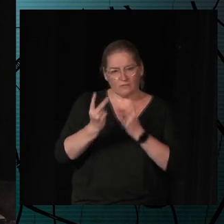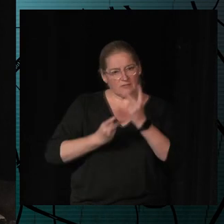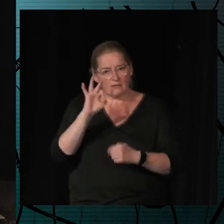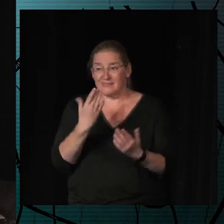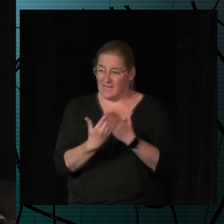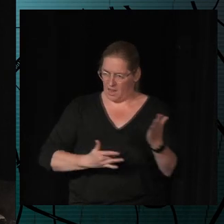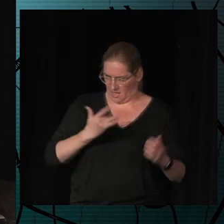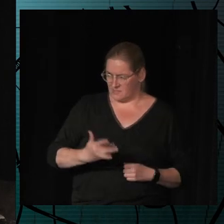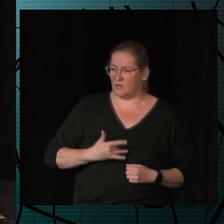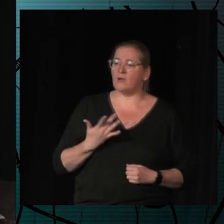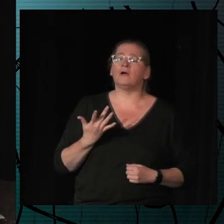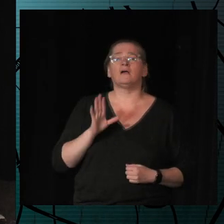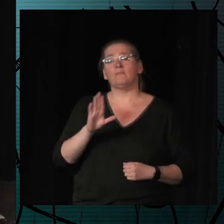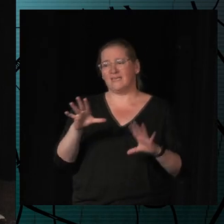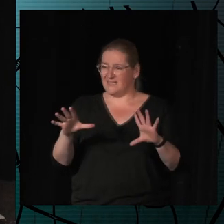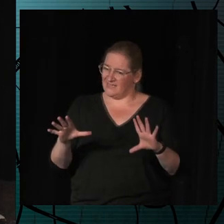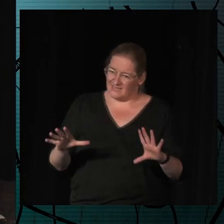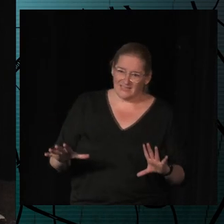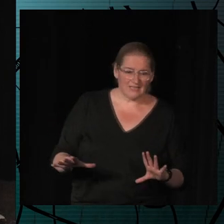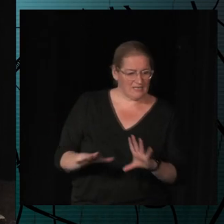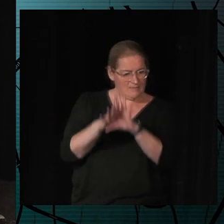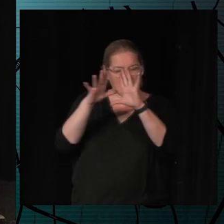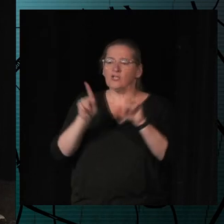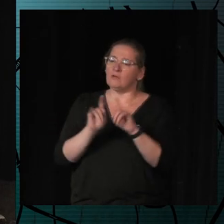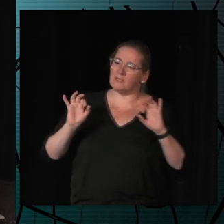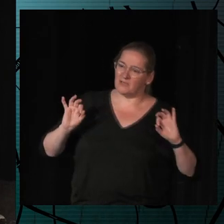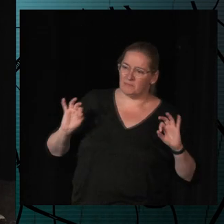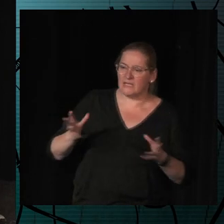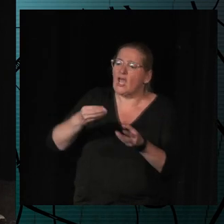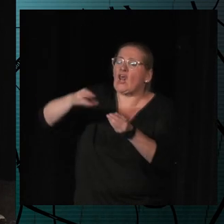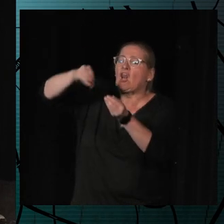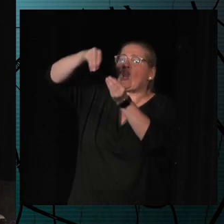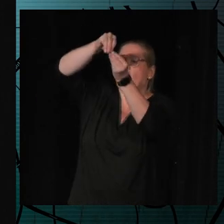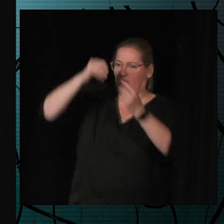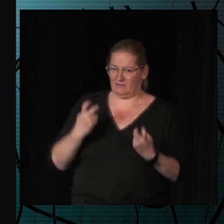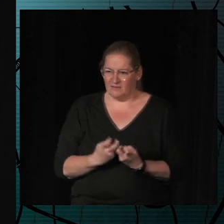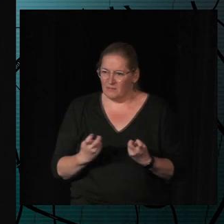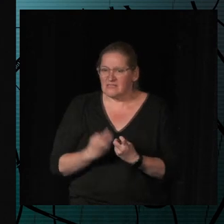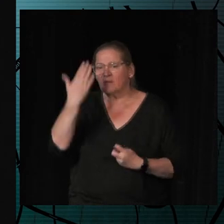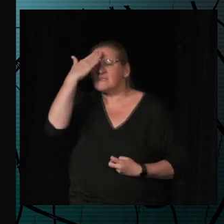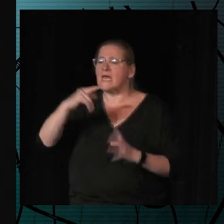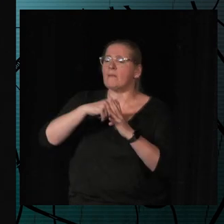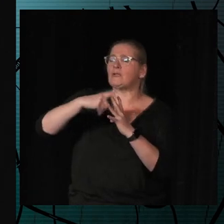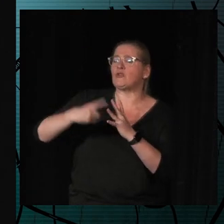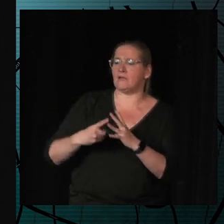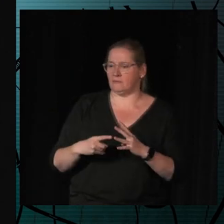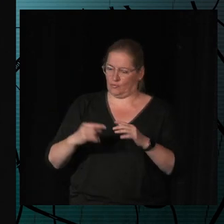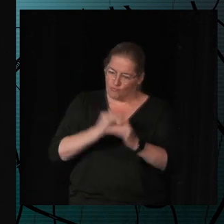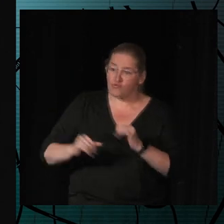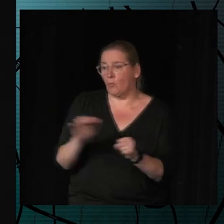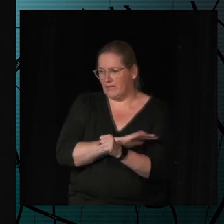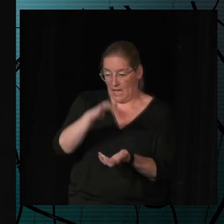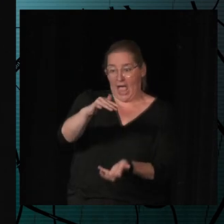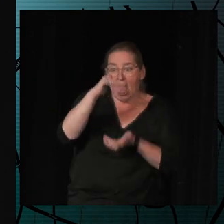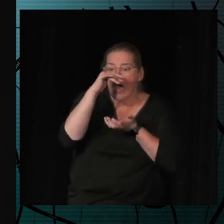point de vue de l'icconographie on est vraiment sur le menu maxi bestof de je prends toutes les choses étonnantes de l'horreur ou de